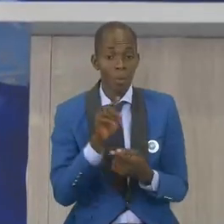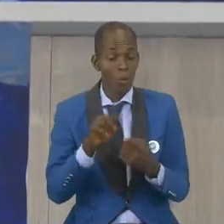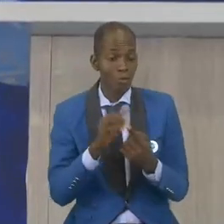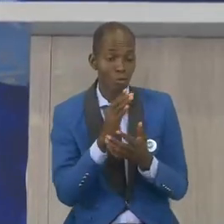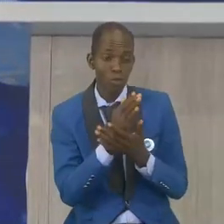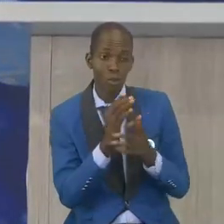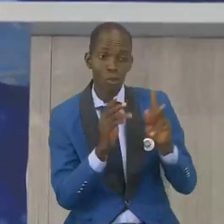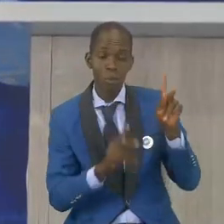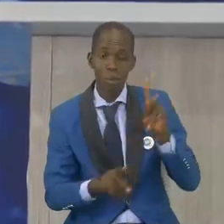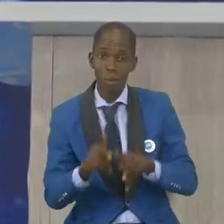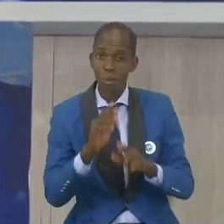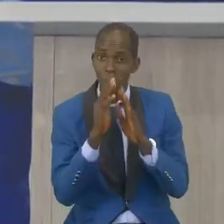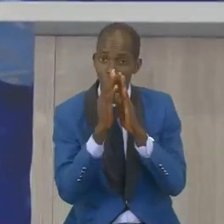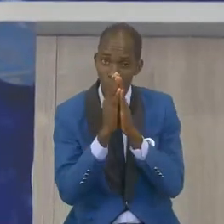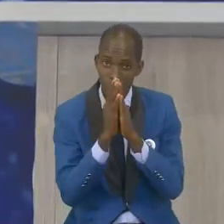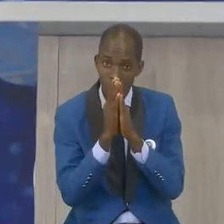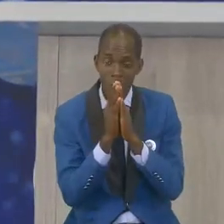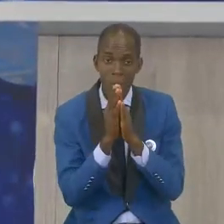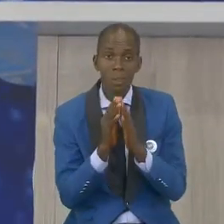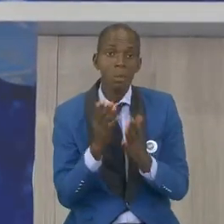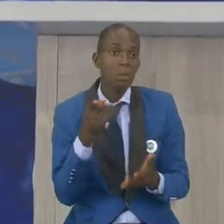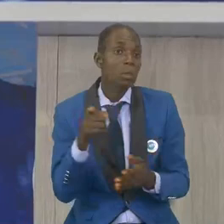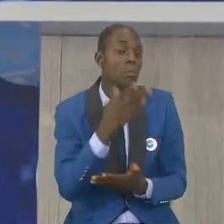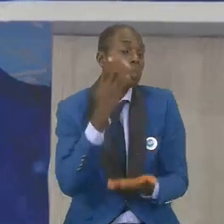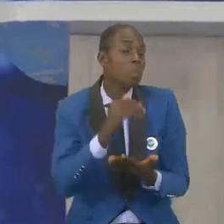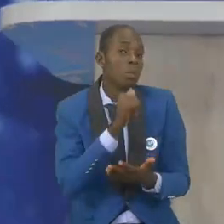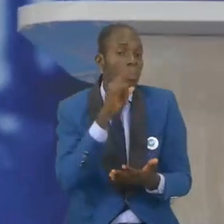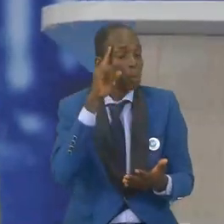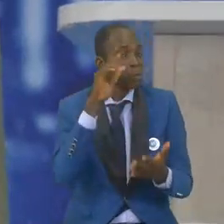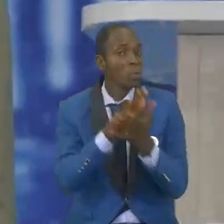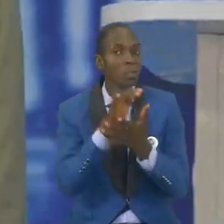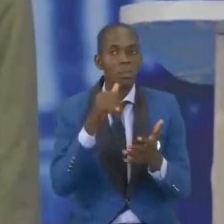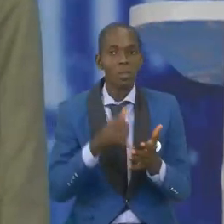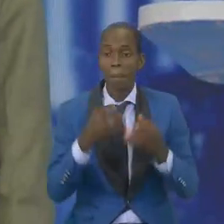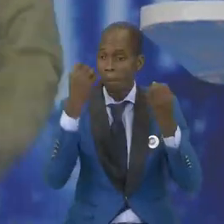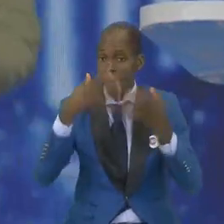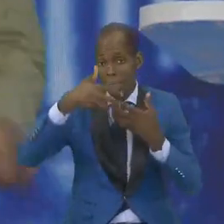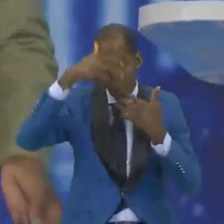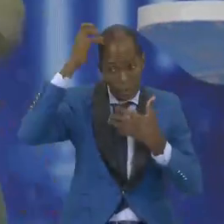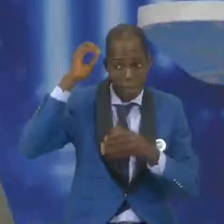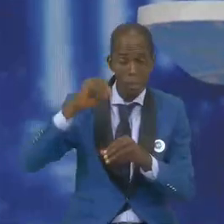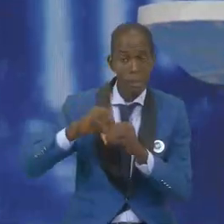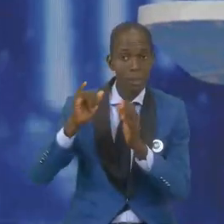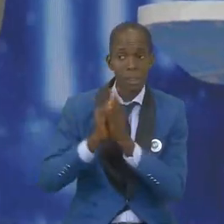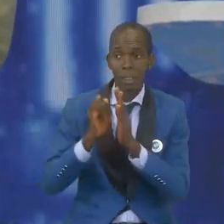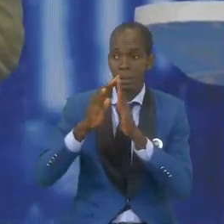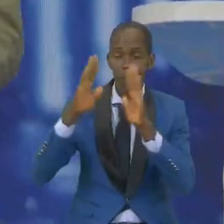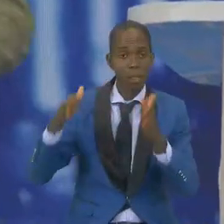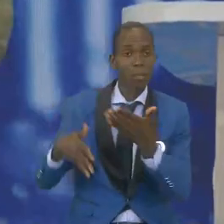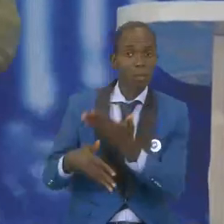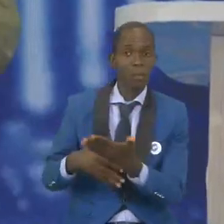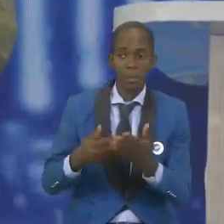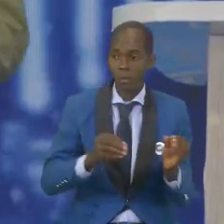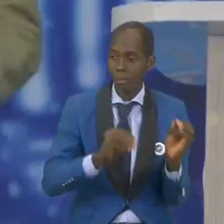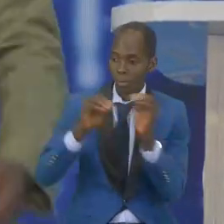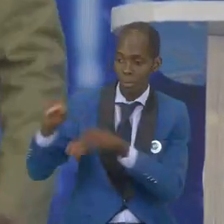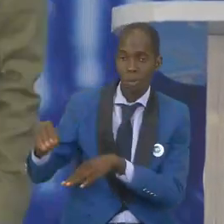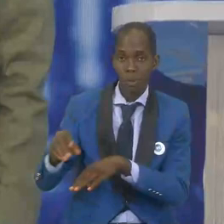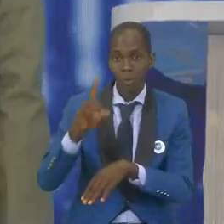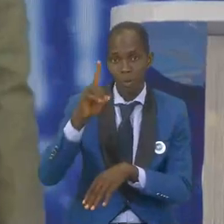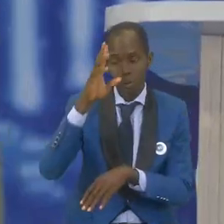Vous savez, parfois, quand des gens prient, ils ne croyaient pas à cela vraiment.